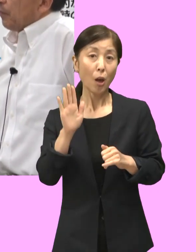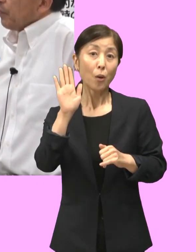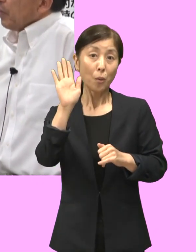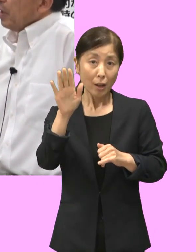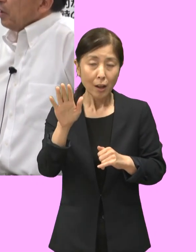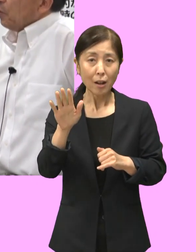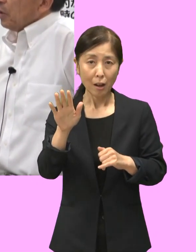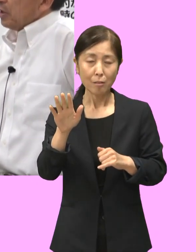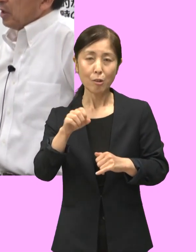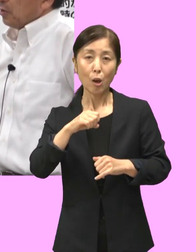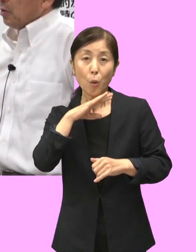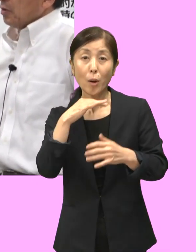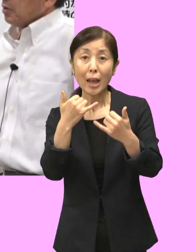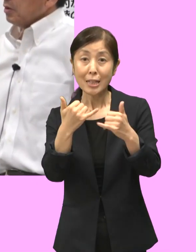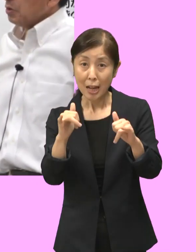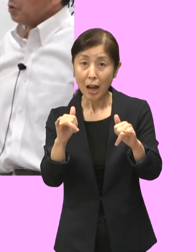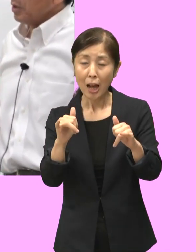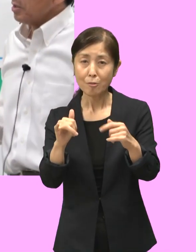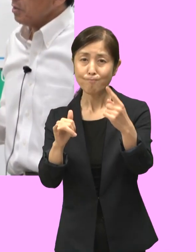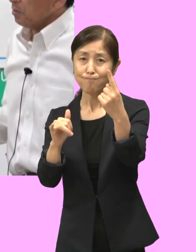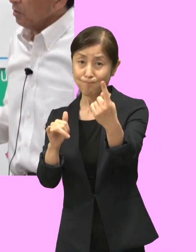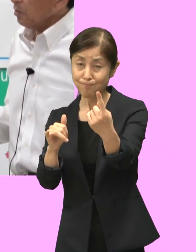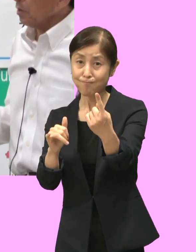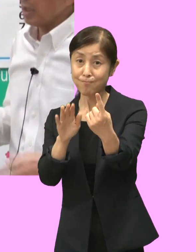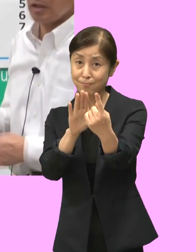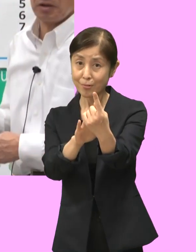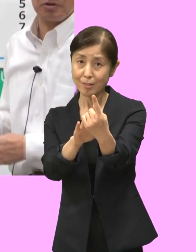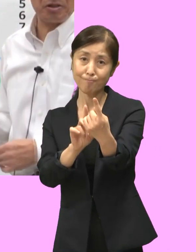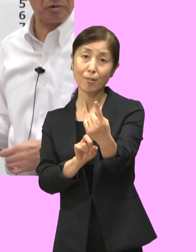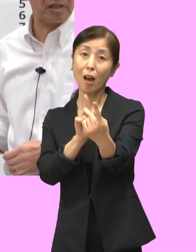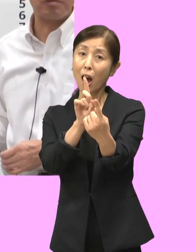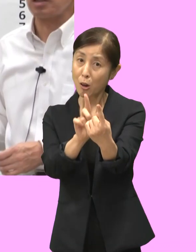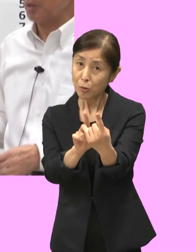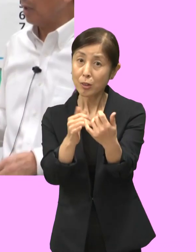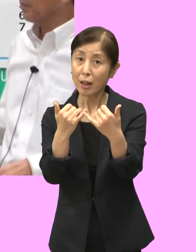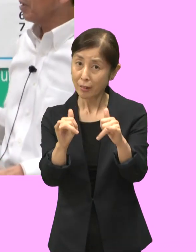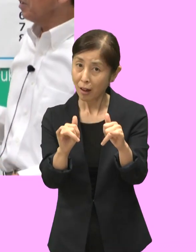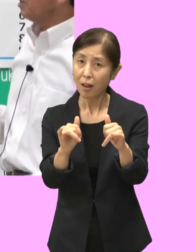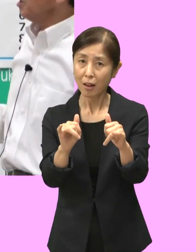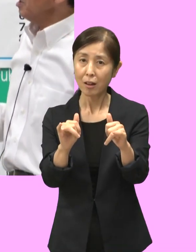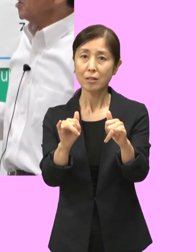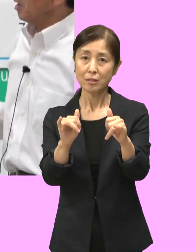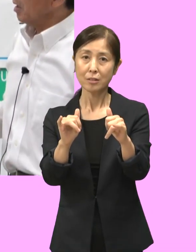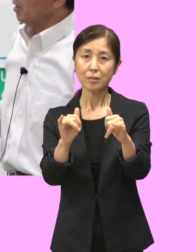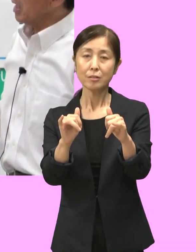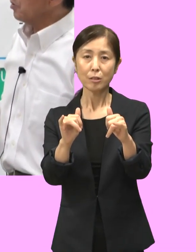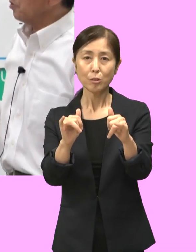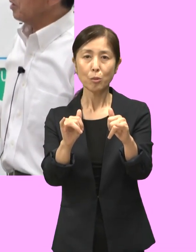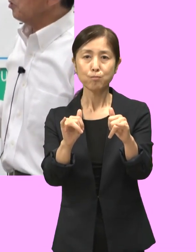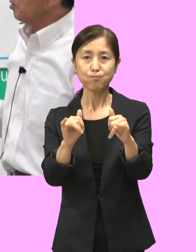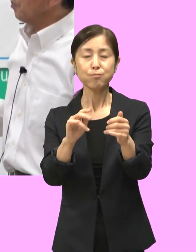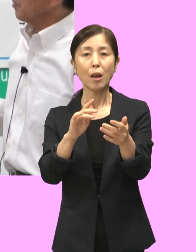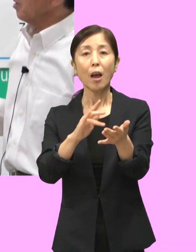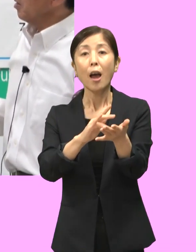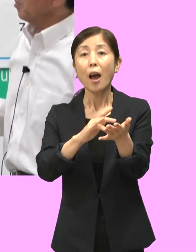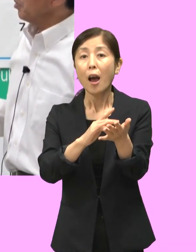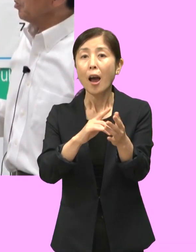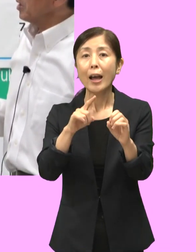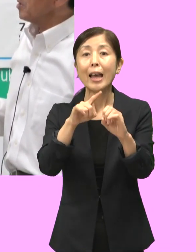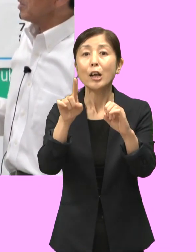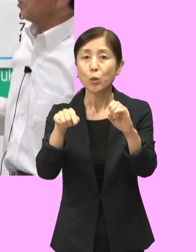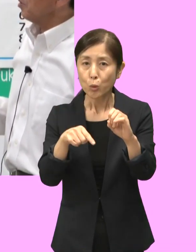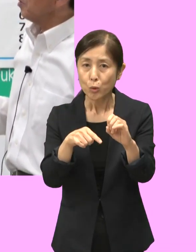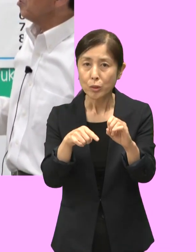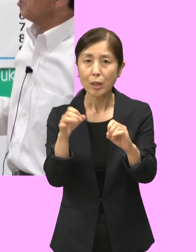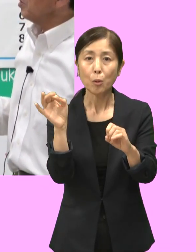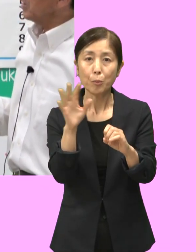から高齢者など重症化リスクの高い方と接触される方は、薬局での無料